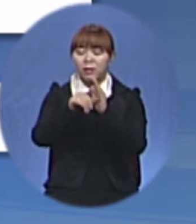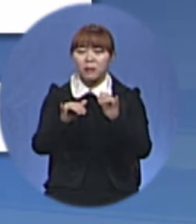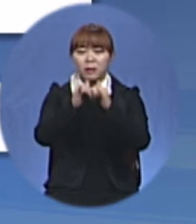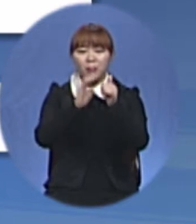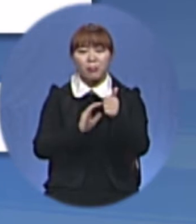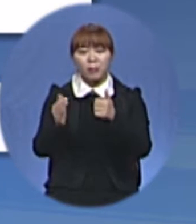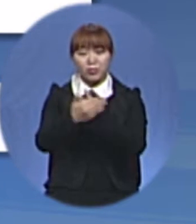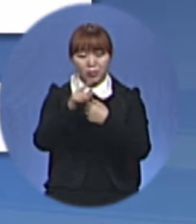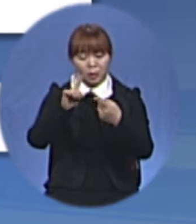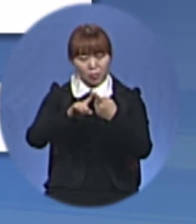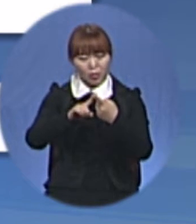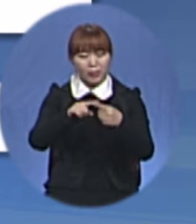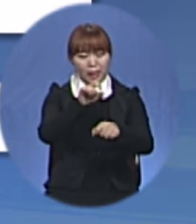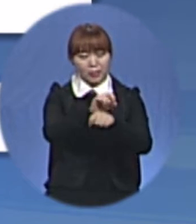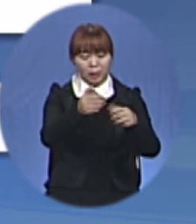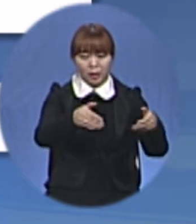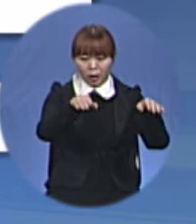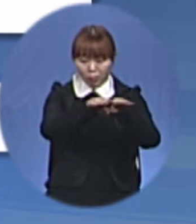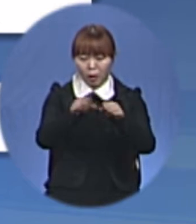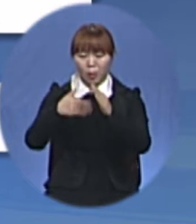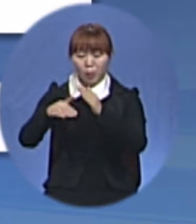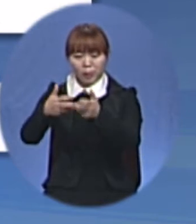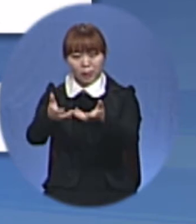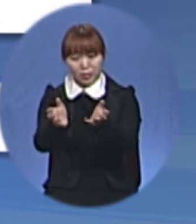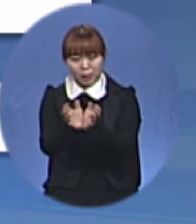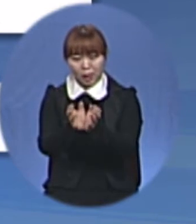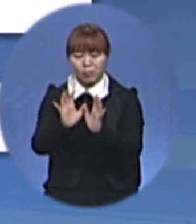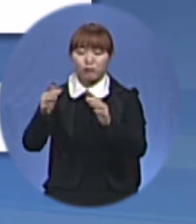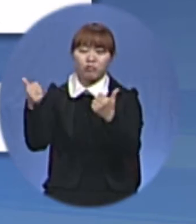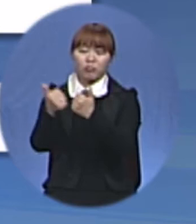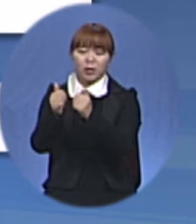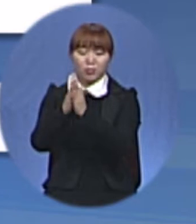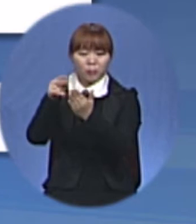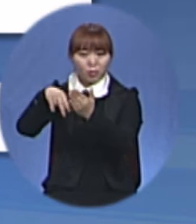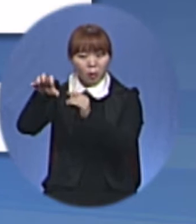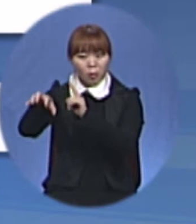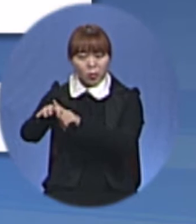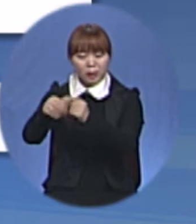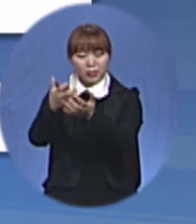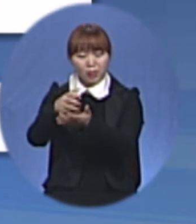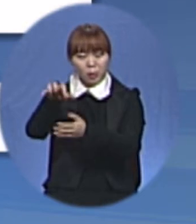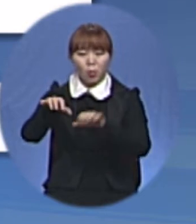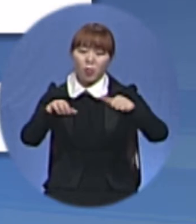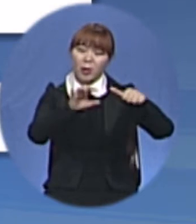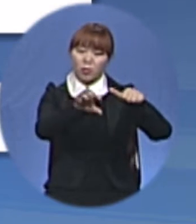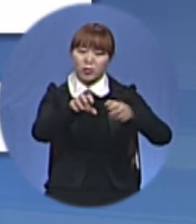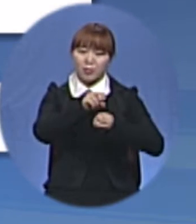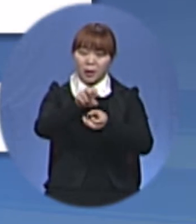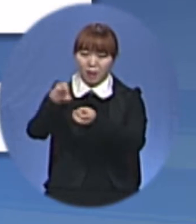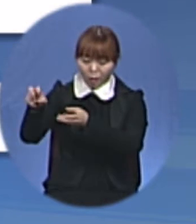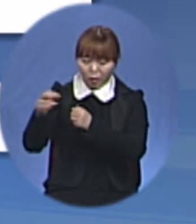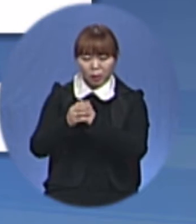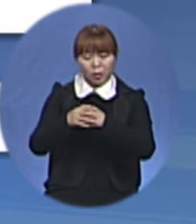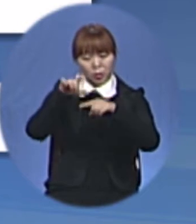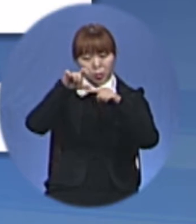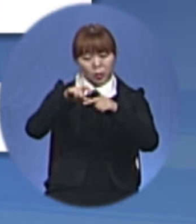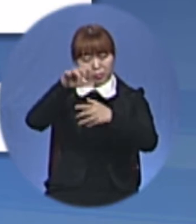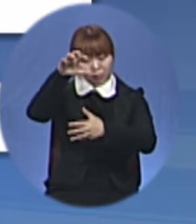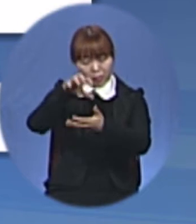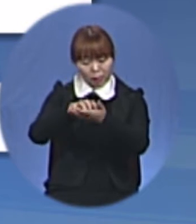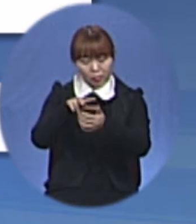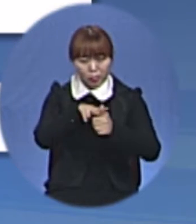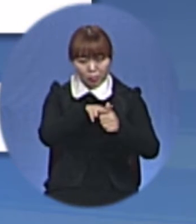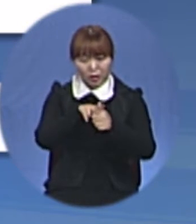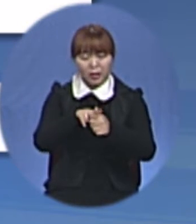사회보장 통계연보는 행정기관과 공공단체, 국회 도서관 등 자료실 500여 곳에 배부되며 통계